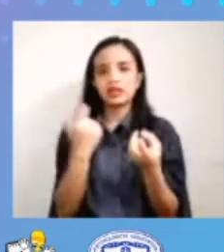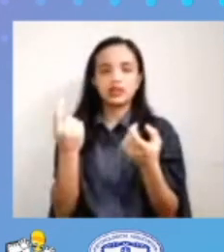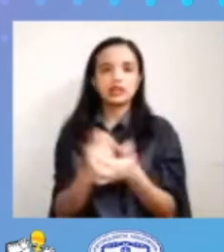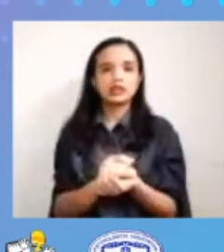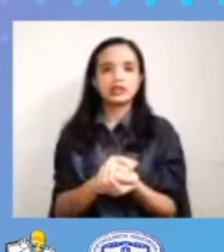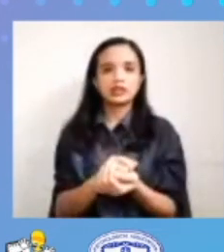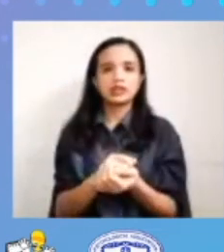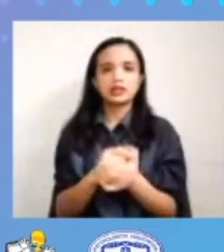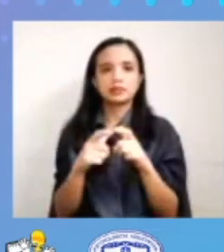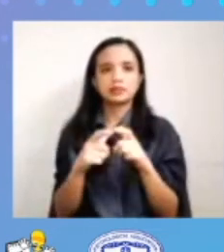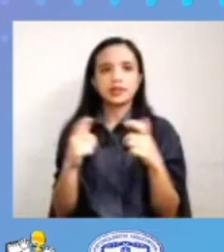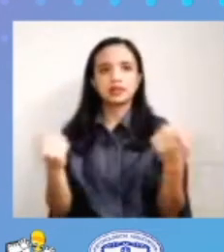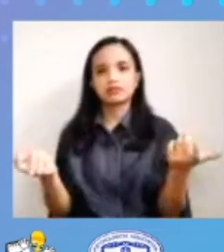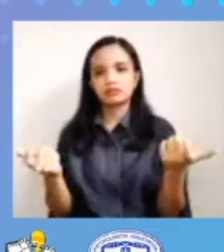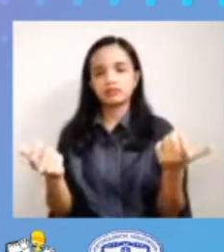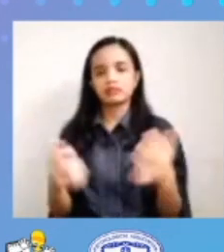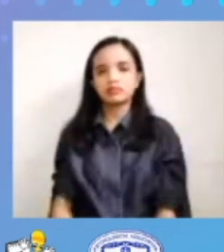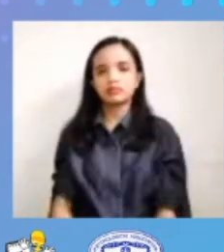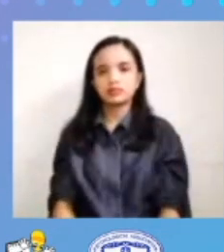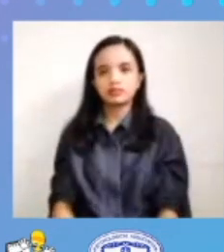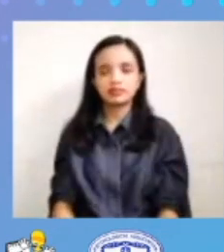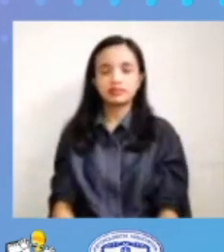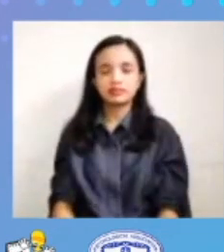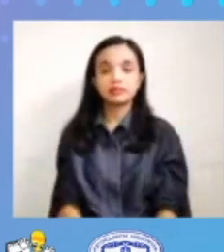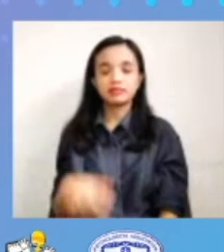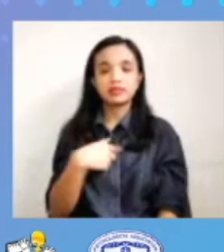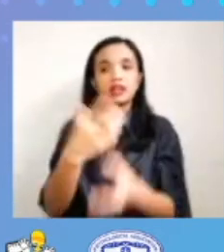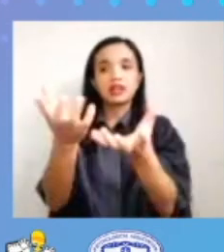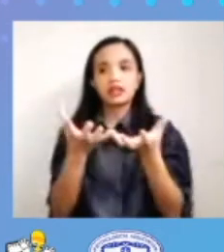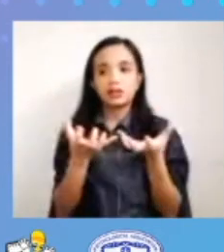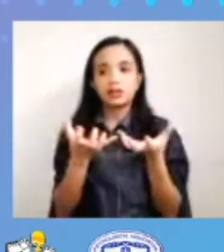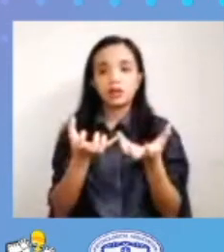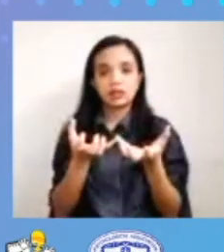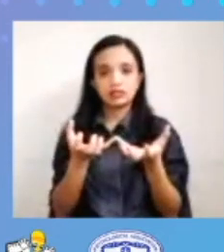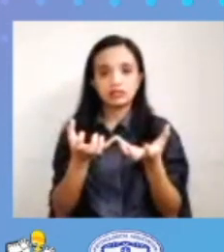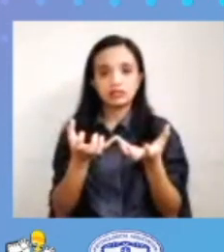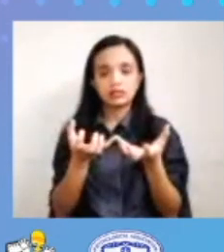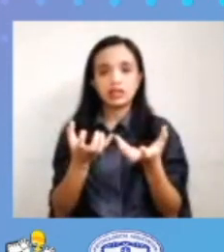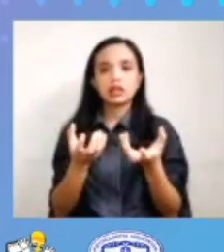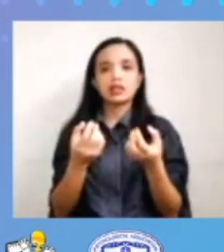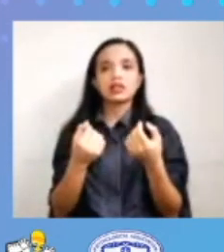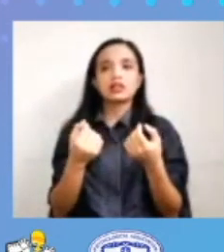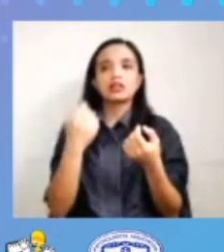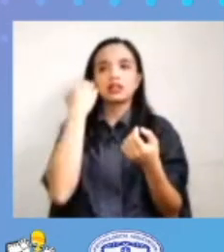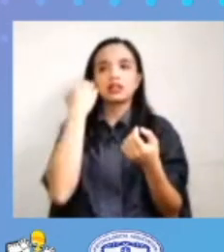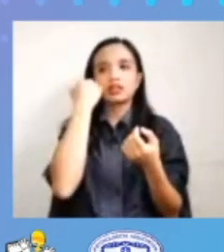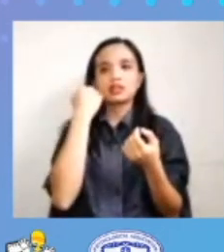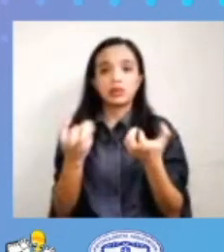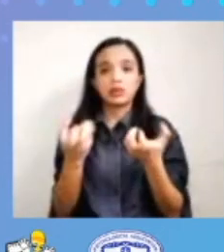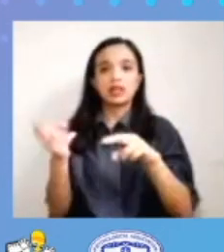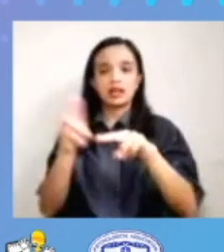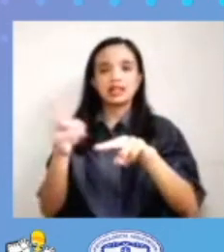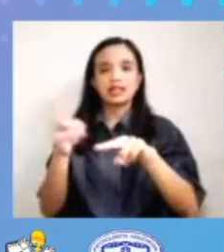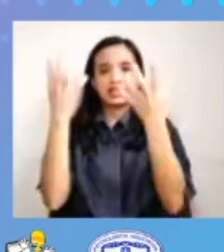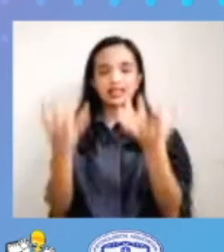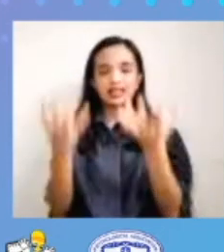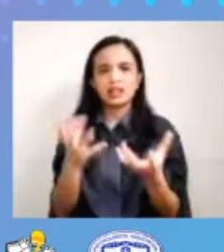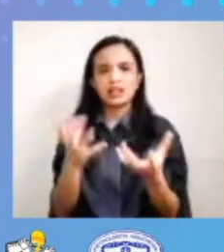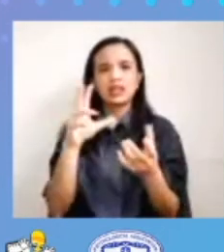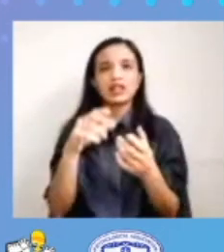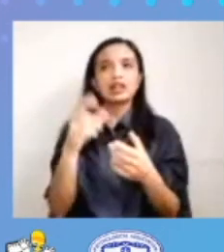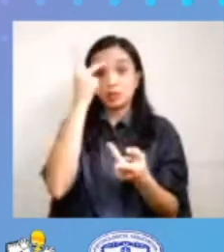yung bata. Kasi pwedeng this can be a habit talaga ng bata na madadala